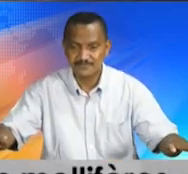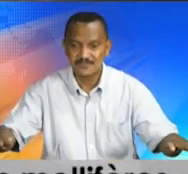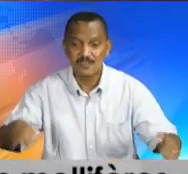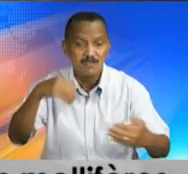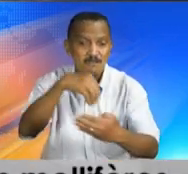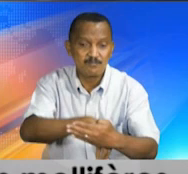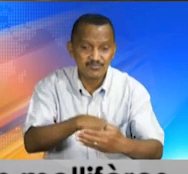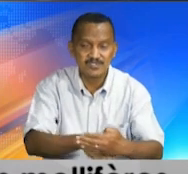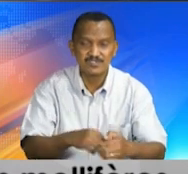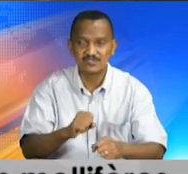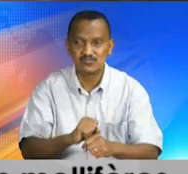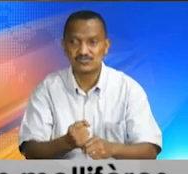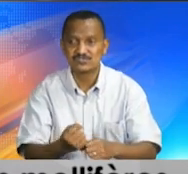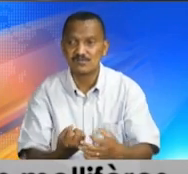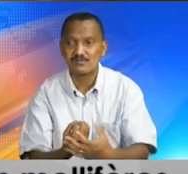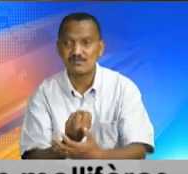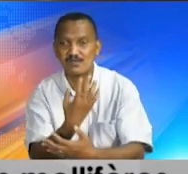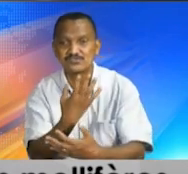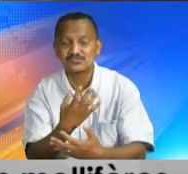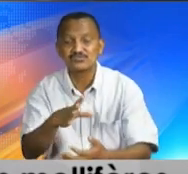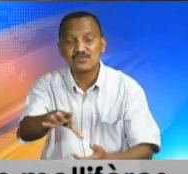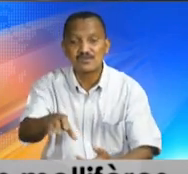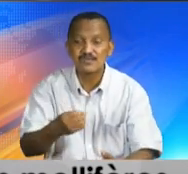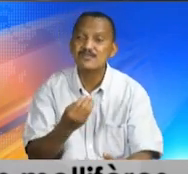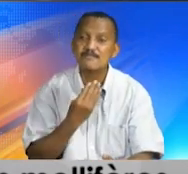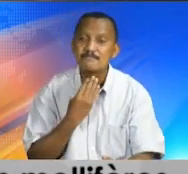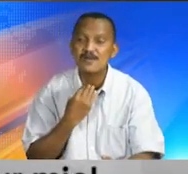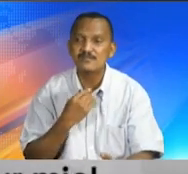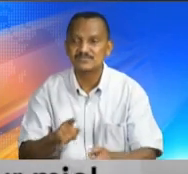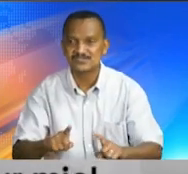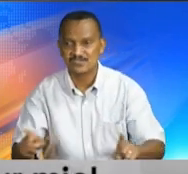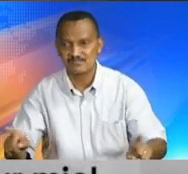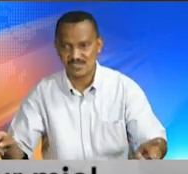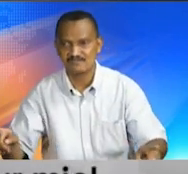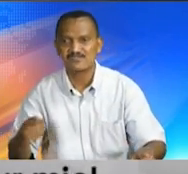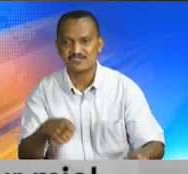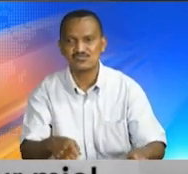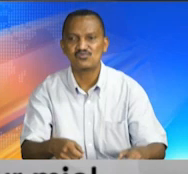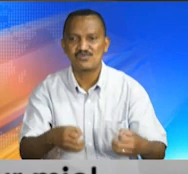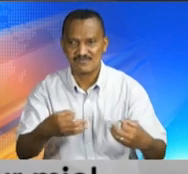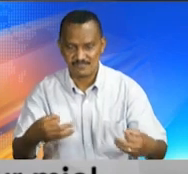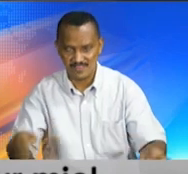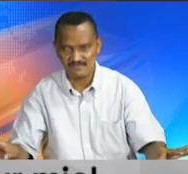ambolena an'ireo azo fakana mamy na le hoe plante mellifère mba hahafahana